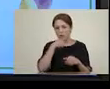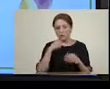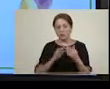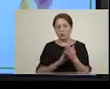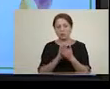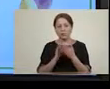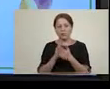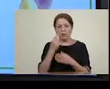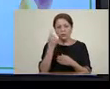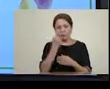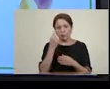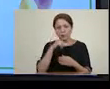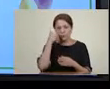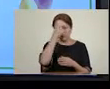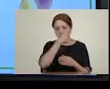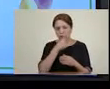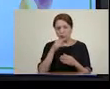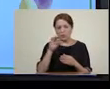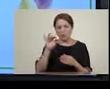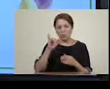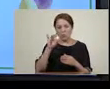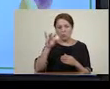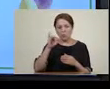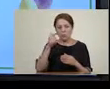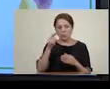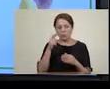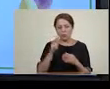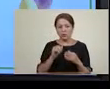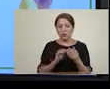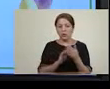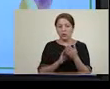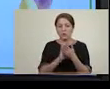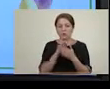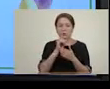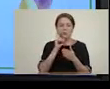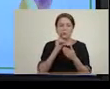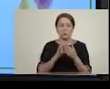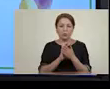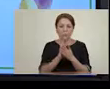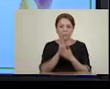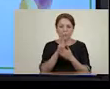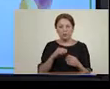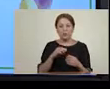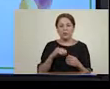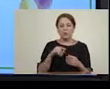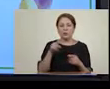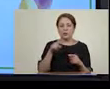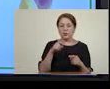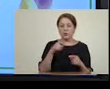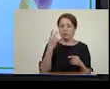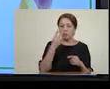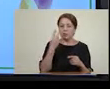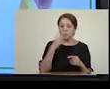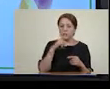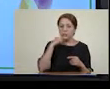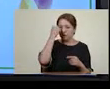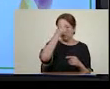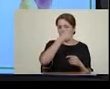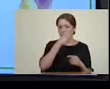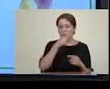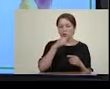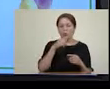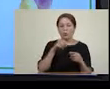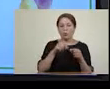yilda urug'dan unib chiqib, ko'karib, ildiz meva va tubbarg hosil qiladi. 2 yil esa uzun